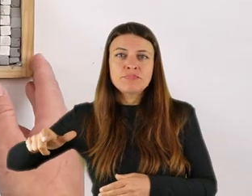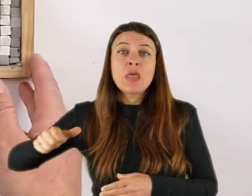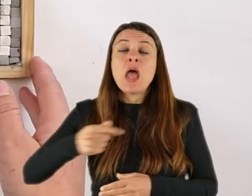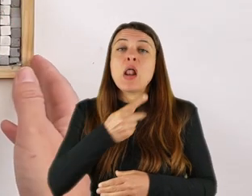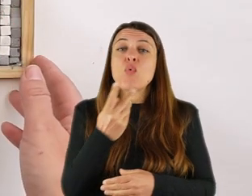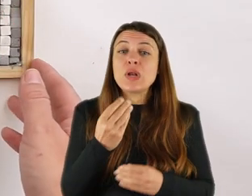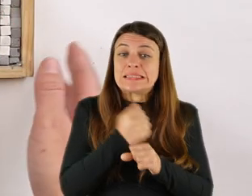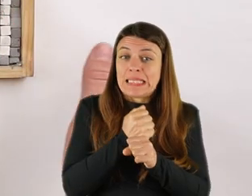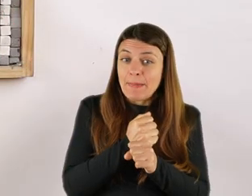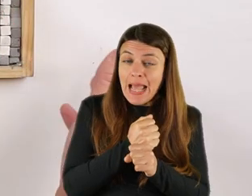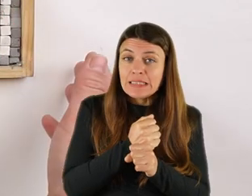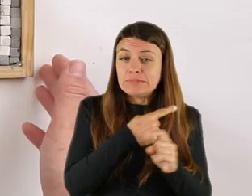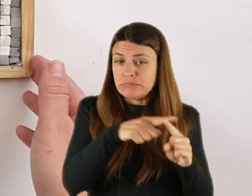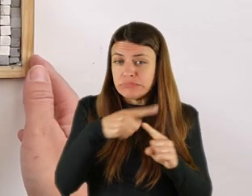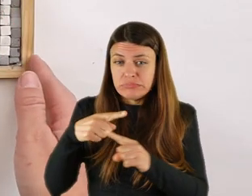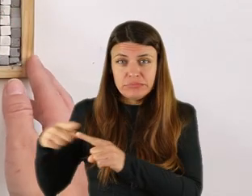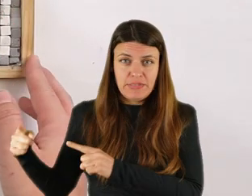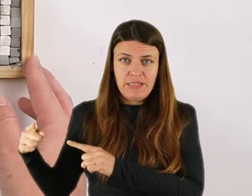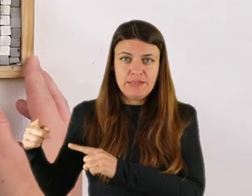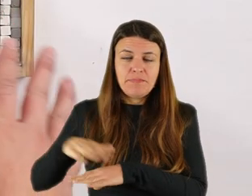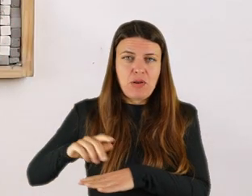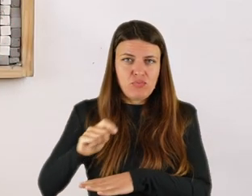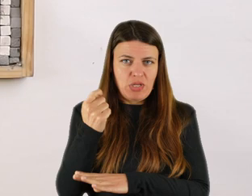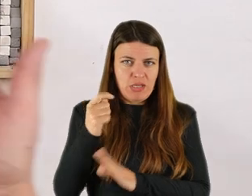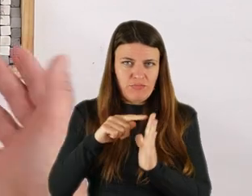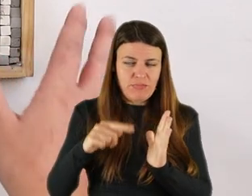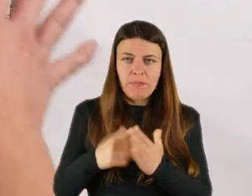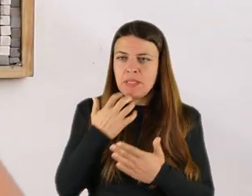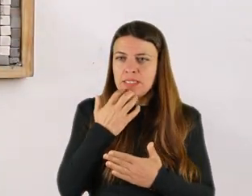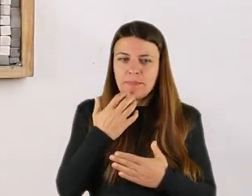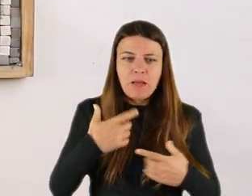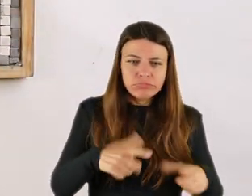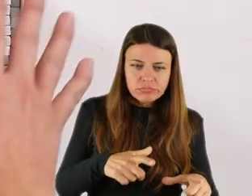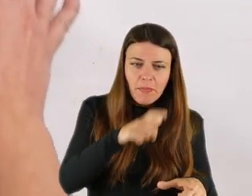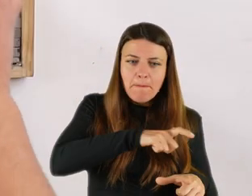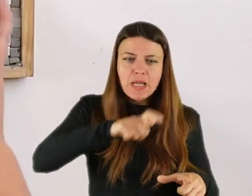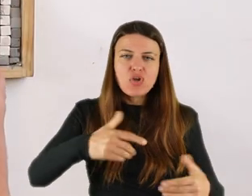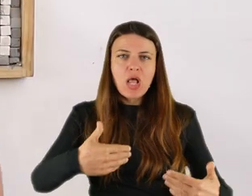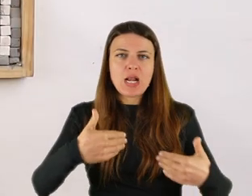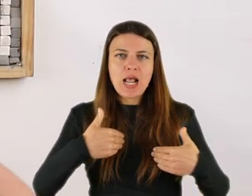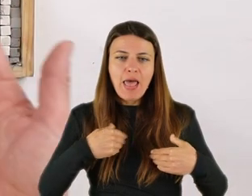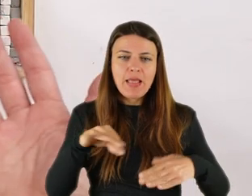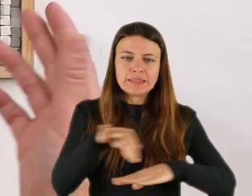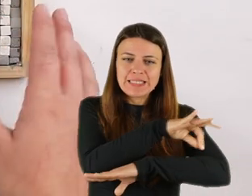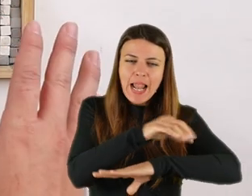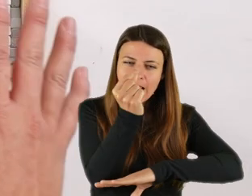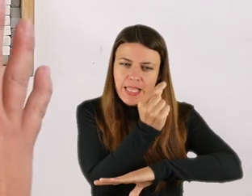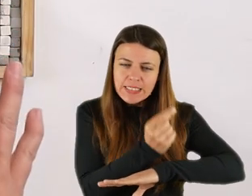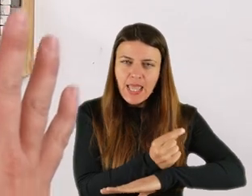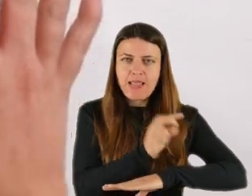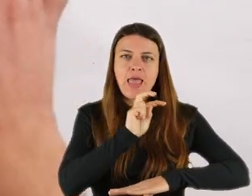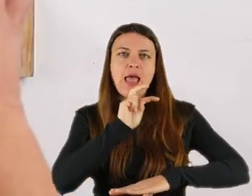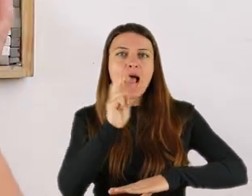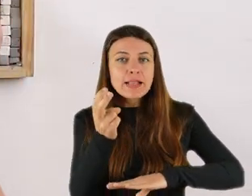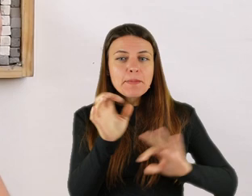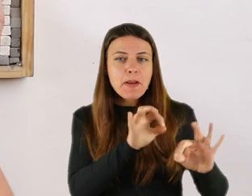per poder-lo realitzar del tot. Per exemple, hi havia les persones que feien el disseny del mosaic, les altres que preparaven el